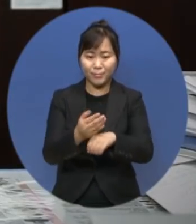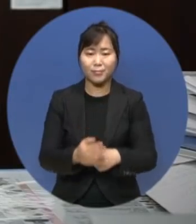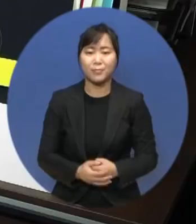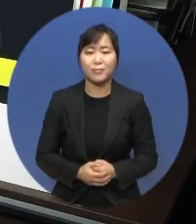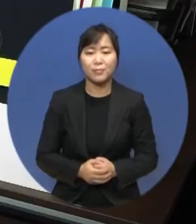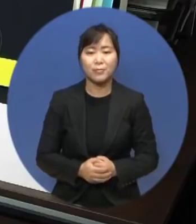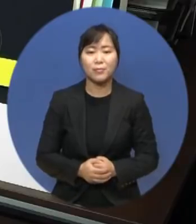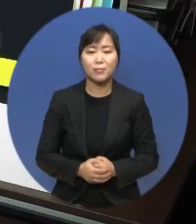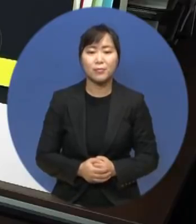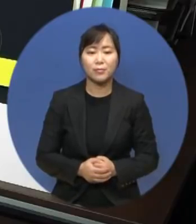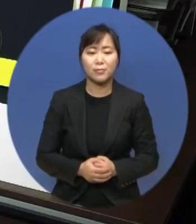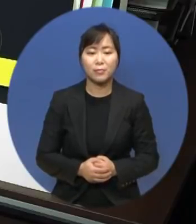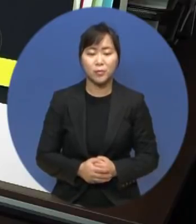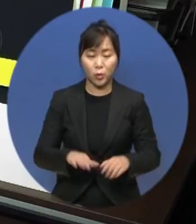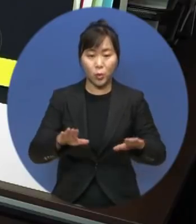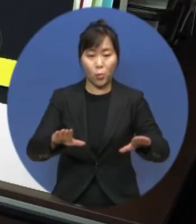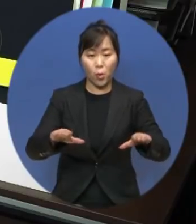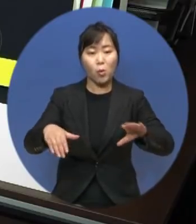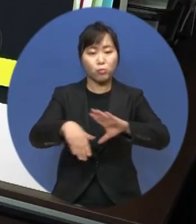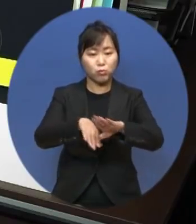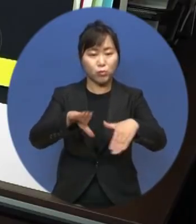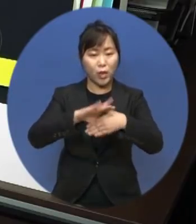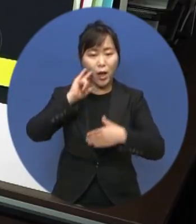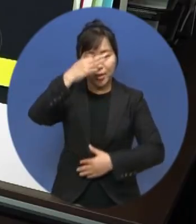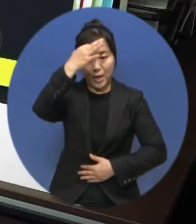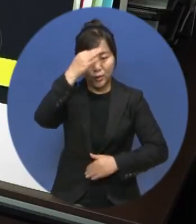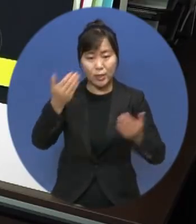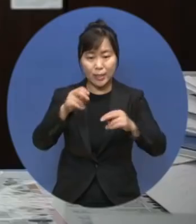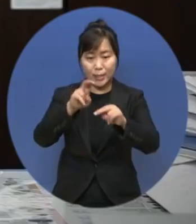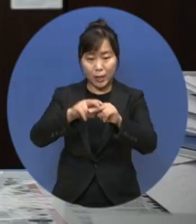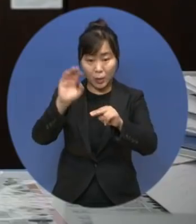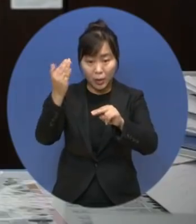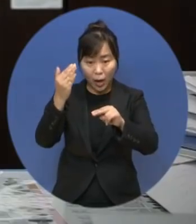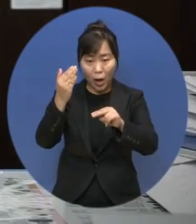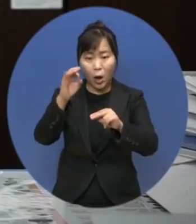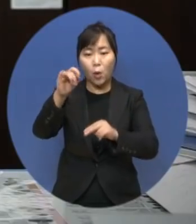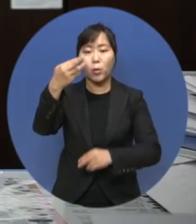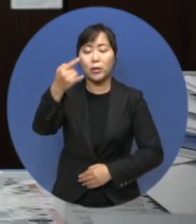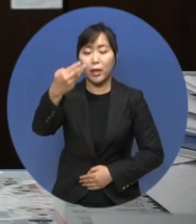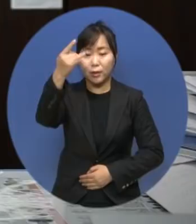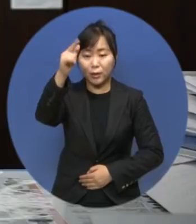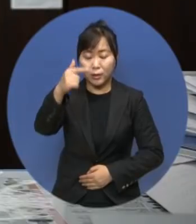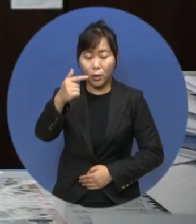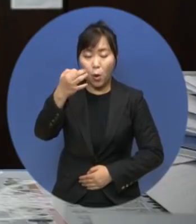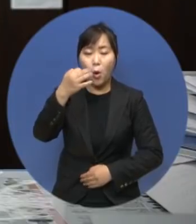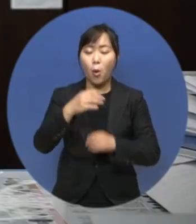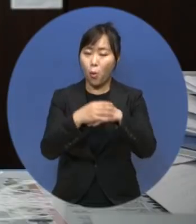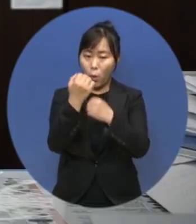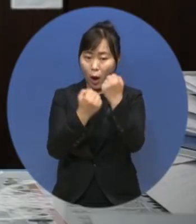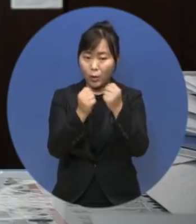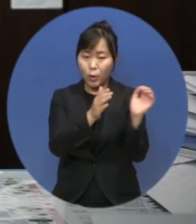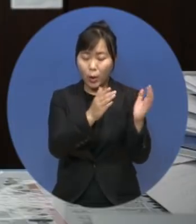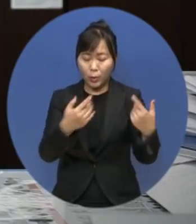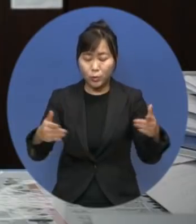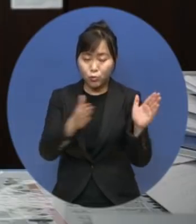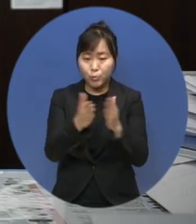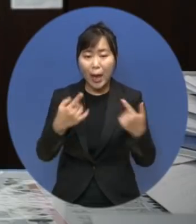드립니다. 이번 문화예술 일자리가 되다 온택트 워크숍을 함께 준비해